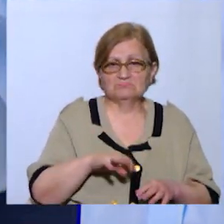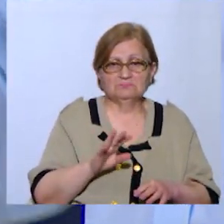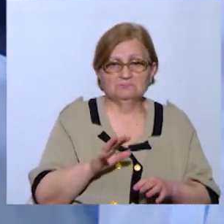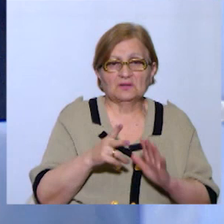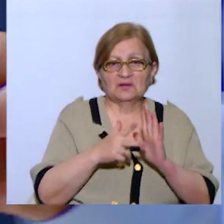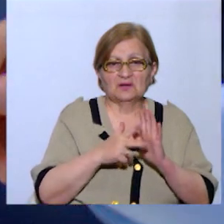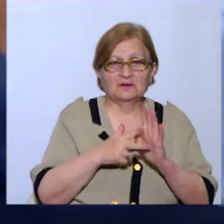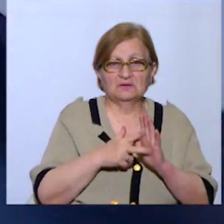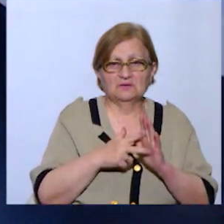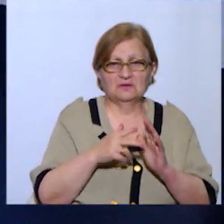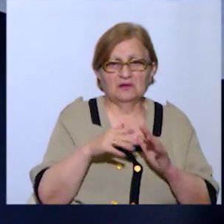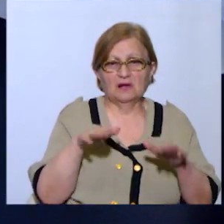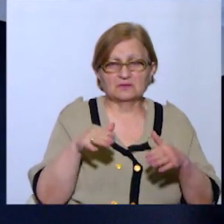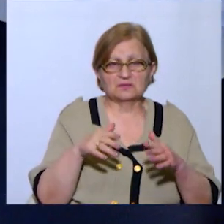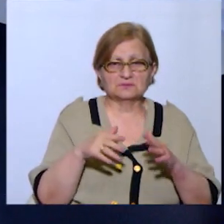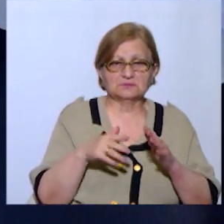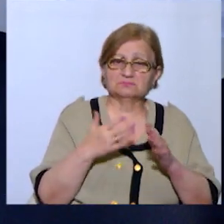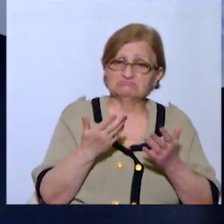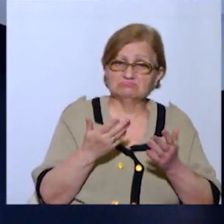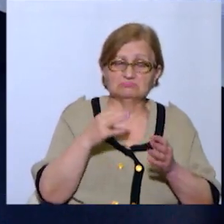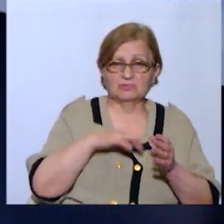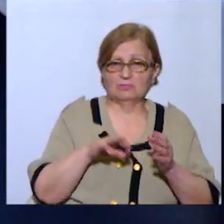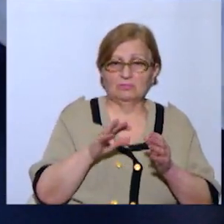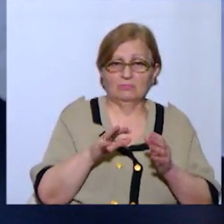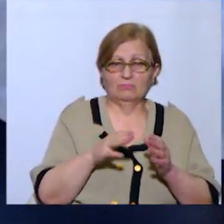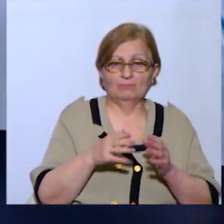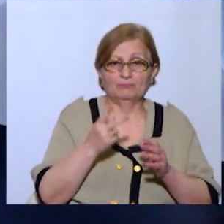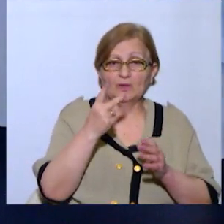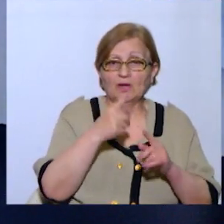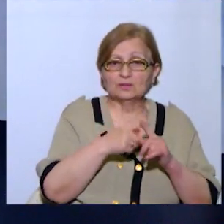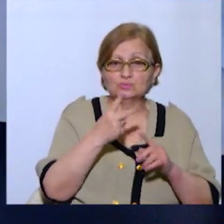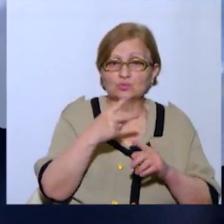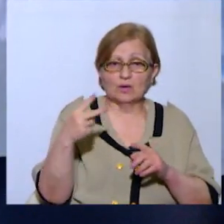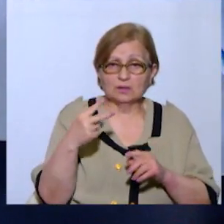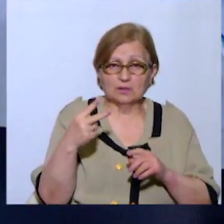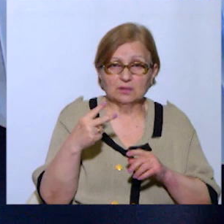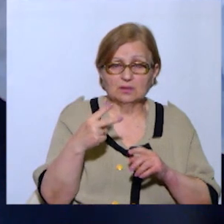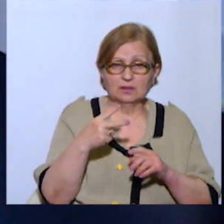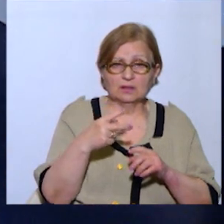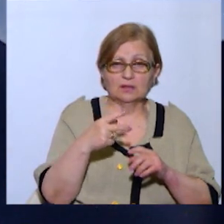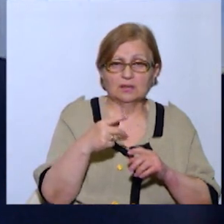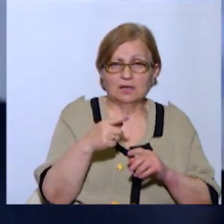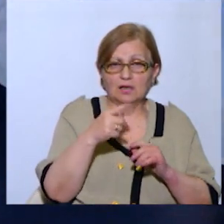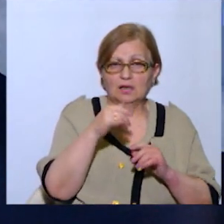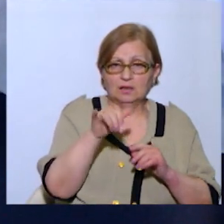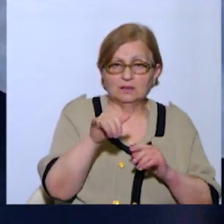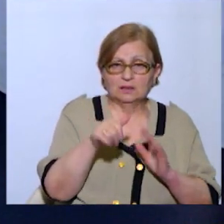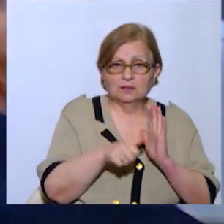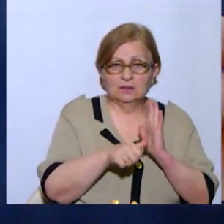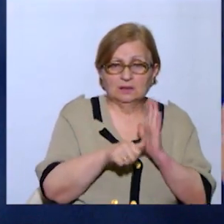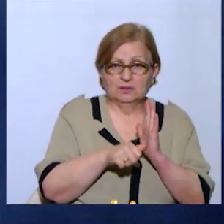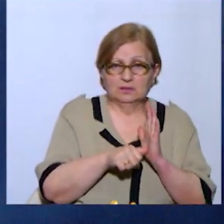8 არ არის 1-სა და 6 შორის x-ი თუ არის 2 ტოლი y-ი გამოდის 6